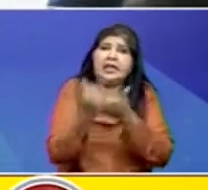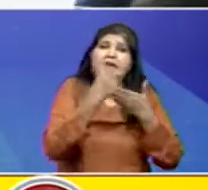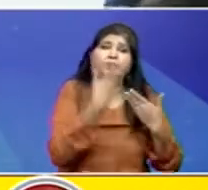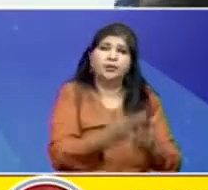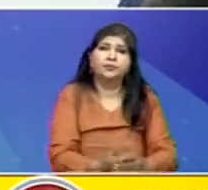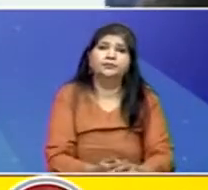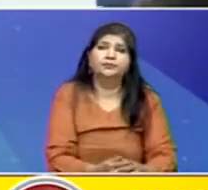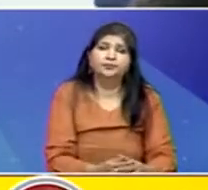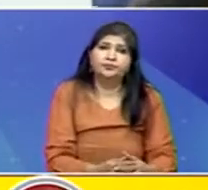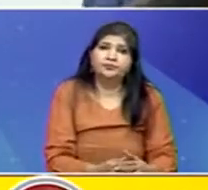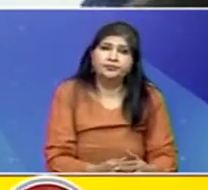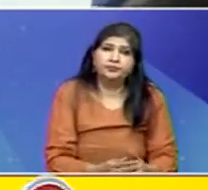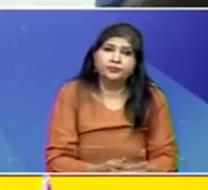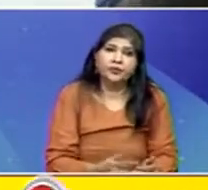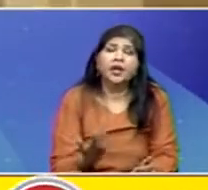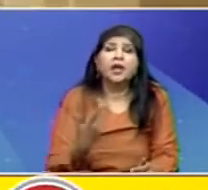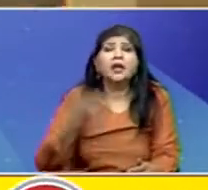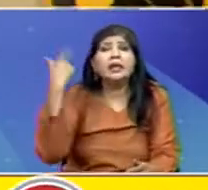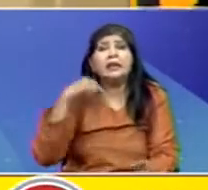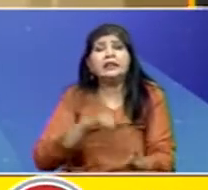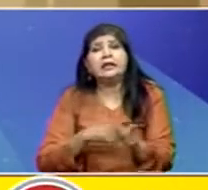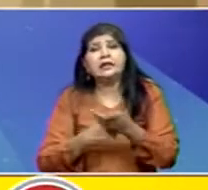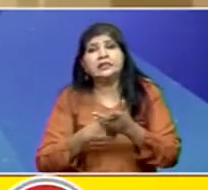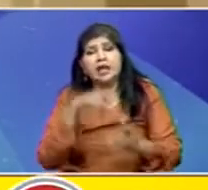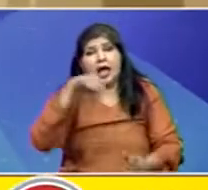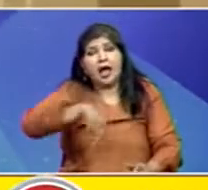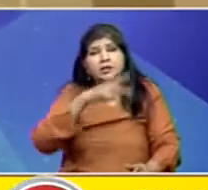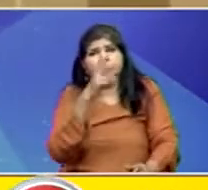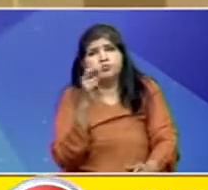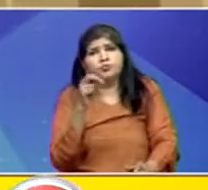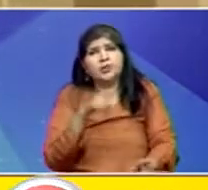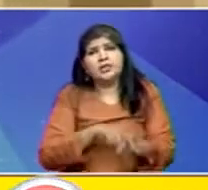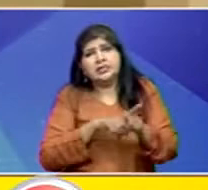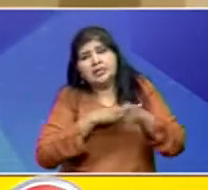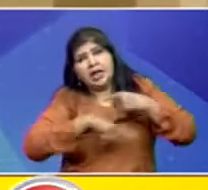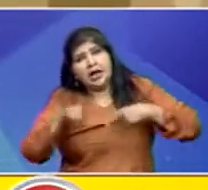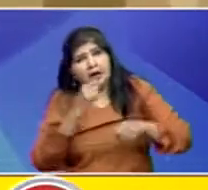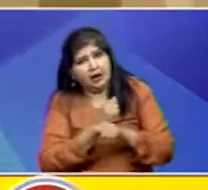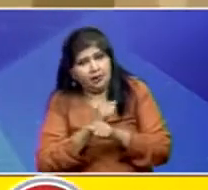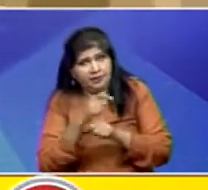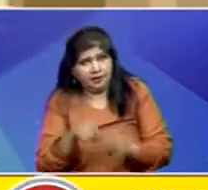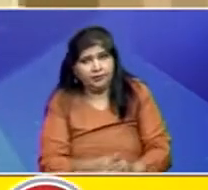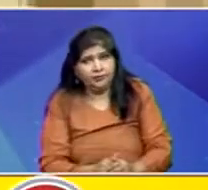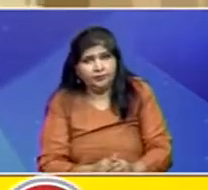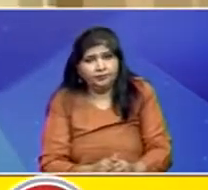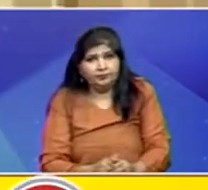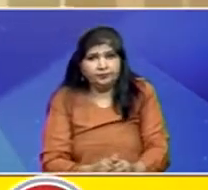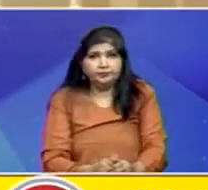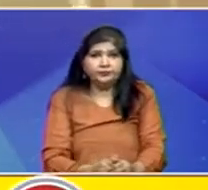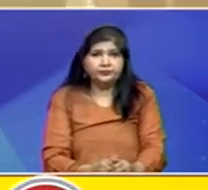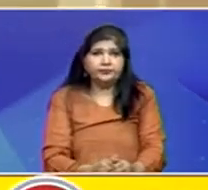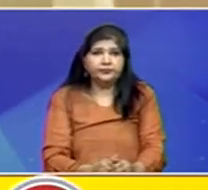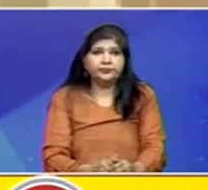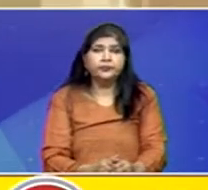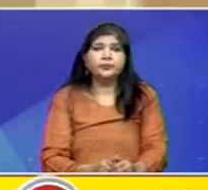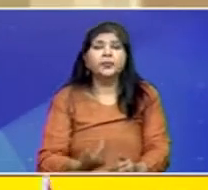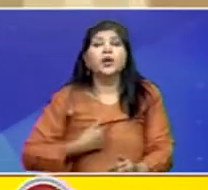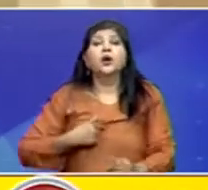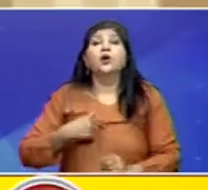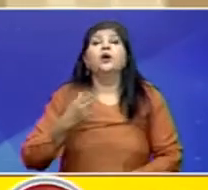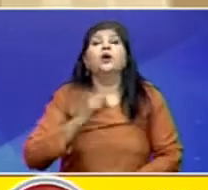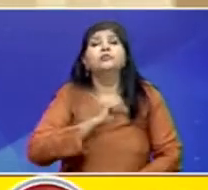कितने सालों से आप इसमें काम कर रहे हैं, मुझे आज होगे करिमत 20 साल सर्व उसमें ही लगावा हूँ, और एवरनेस के